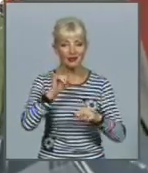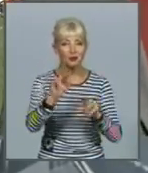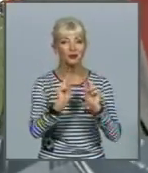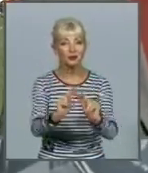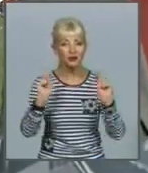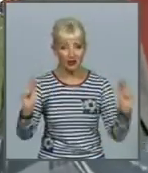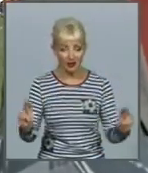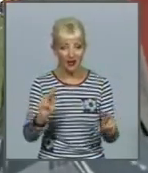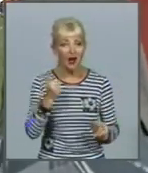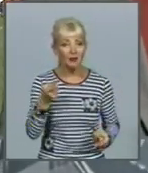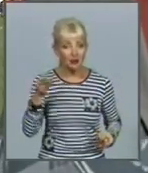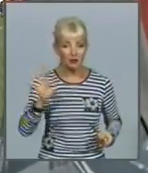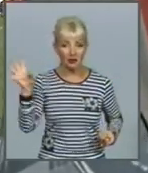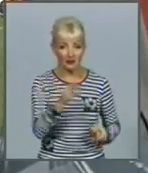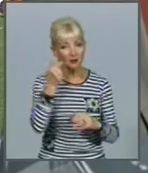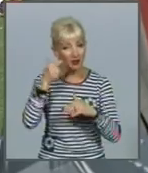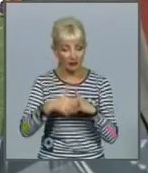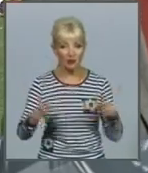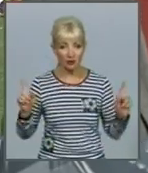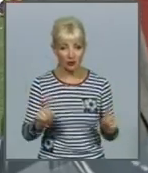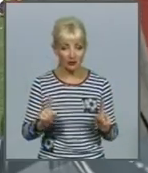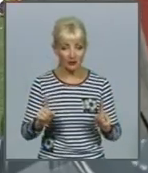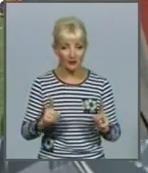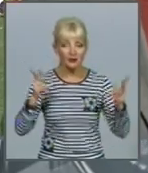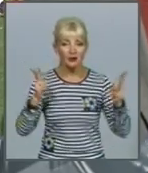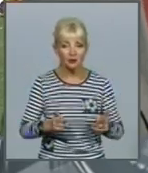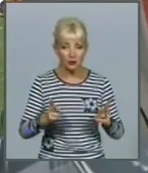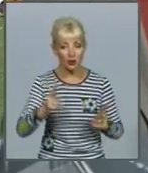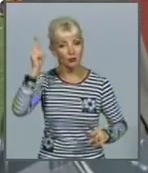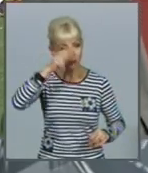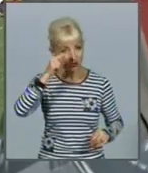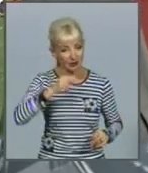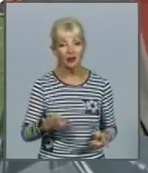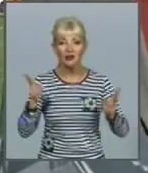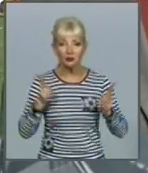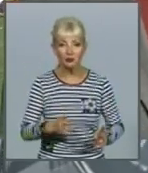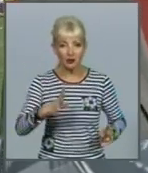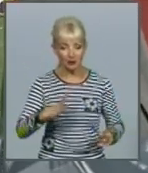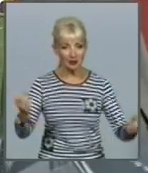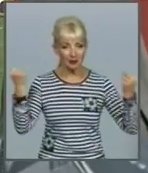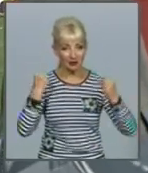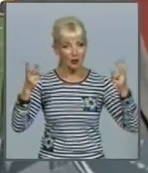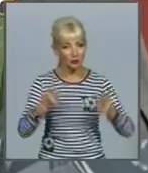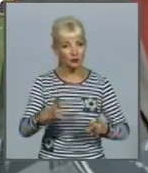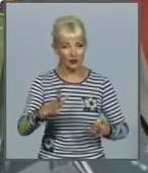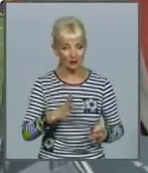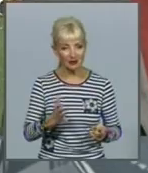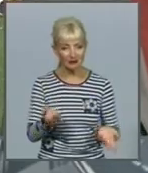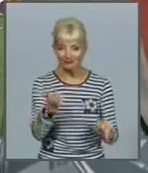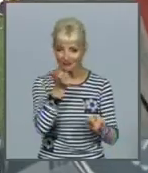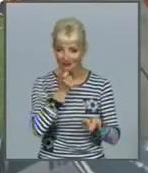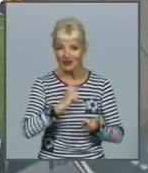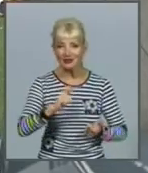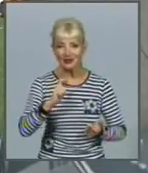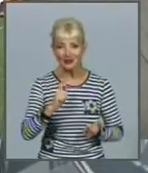все понимают, что нужно учиться, нужно быть спортивным, нужно быть стильным. И это действительно сегодня стало